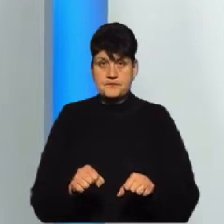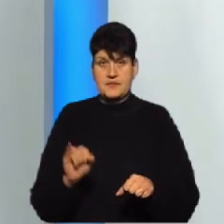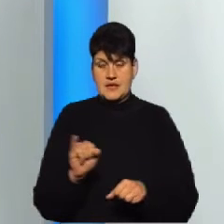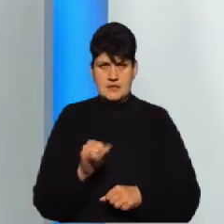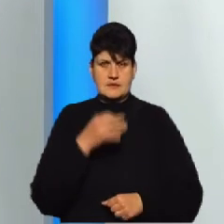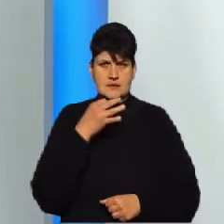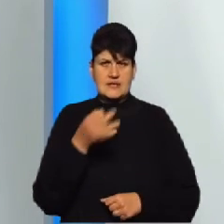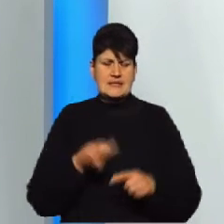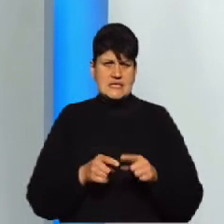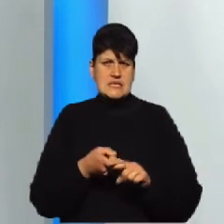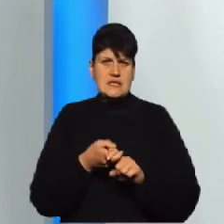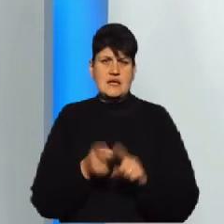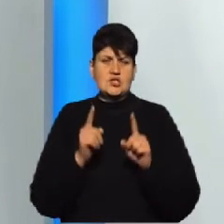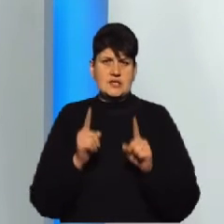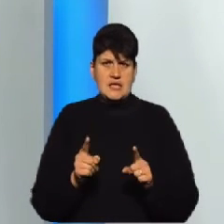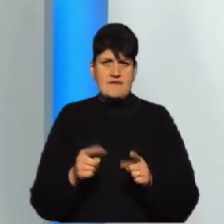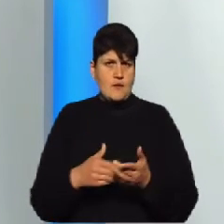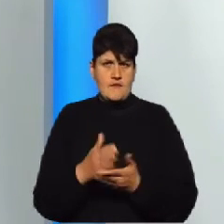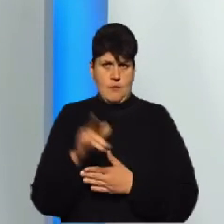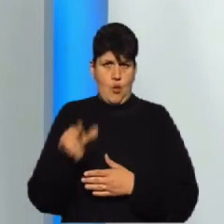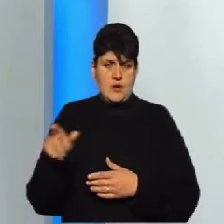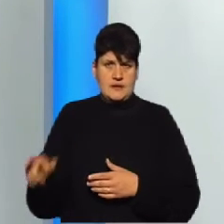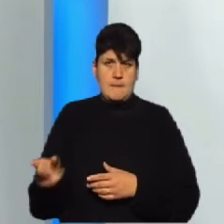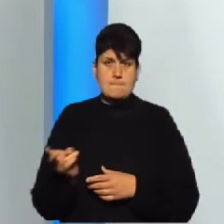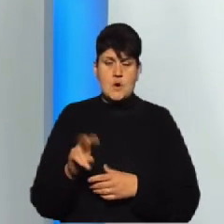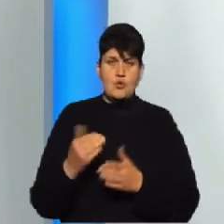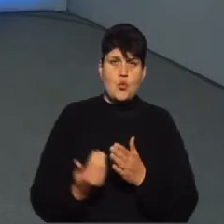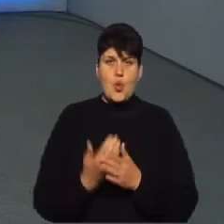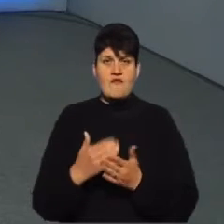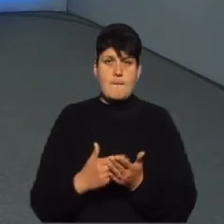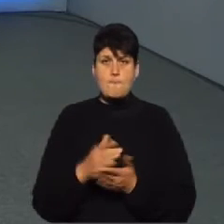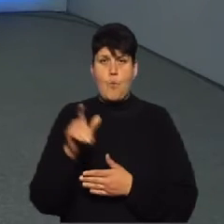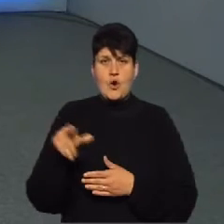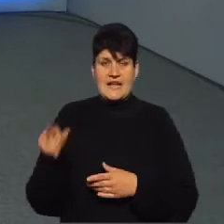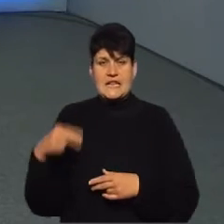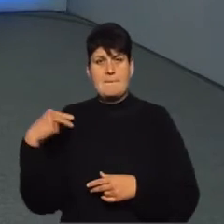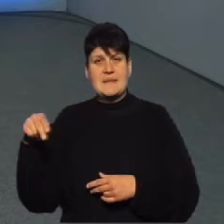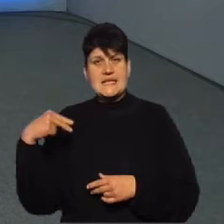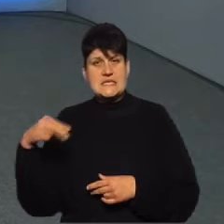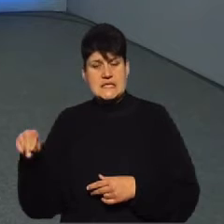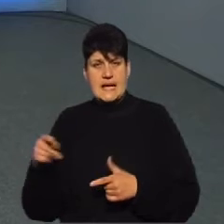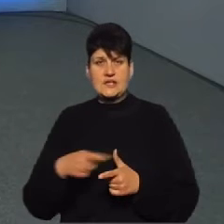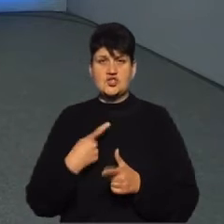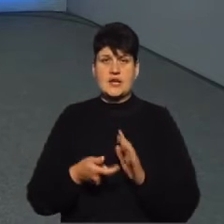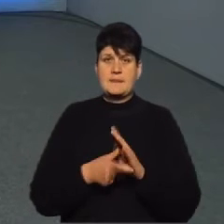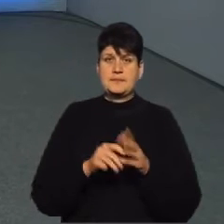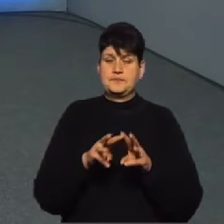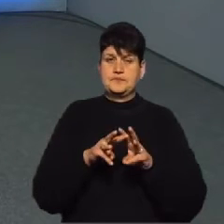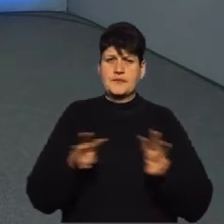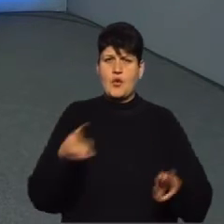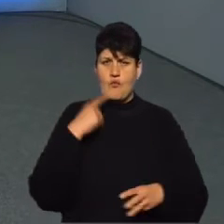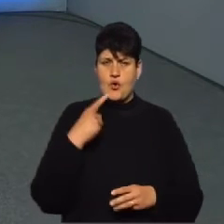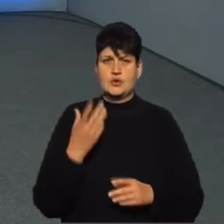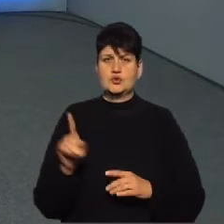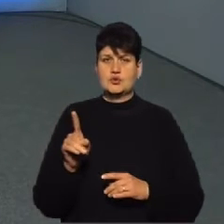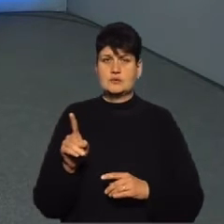від самих політиків. Приходить новий політик, чи президент, чи Кабмін, і каже, що попередники